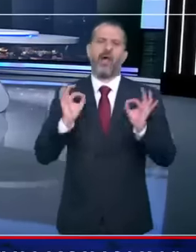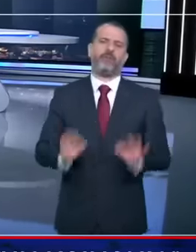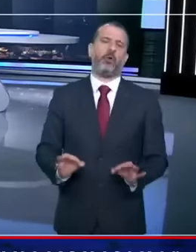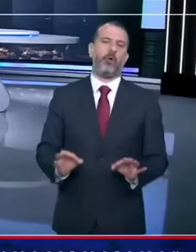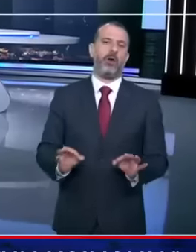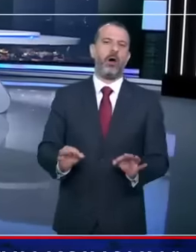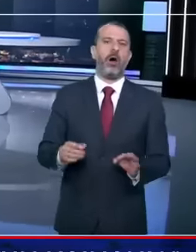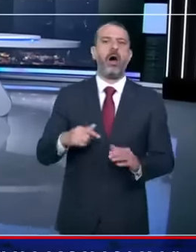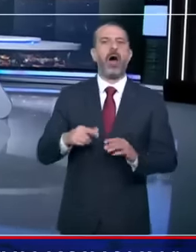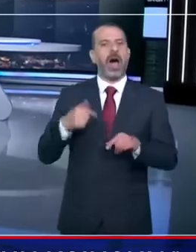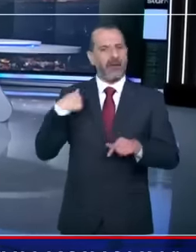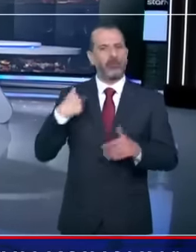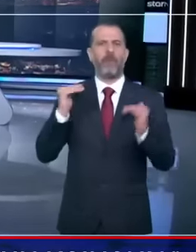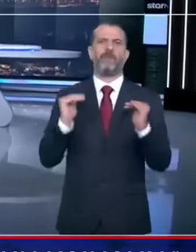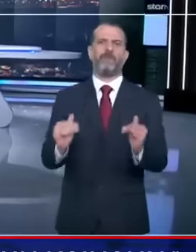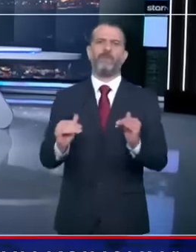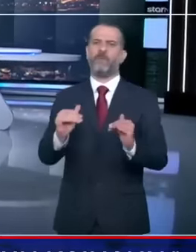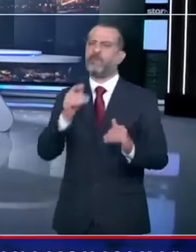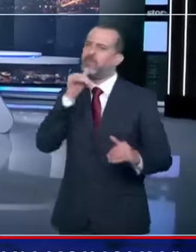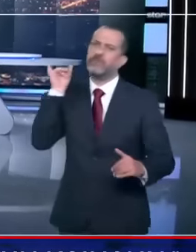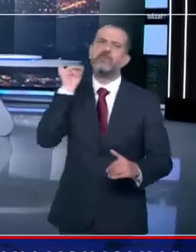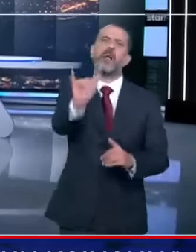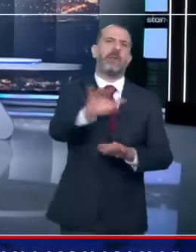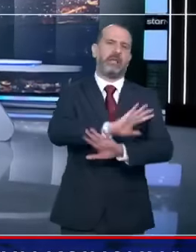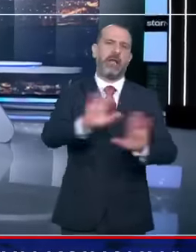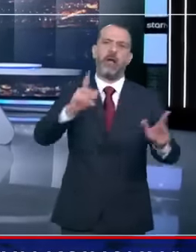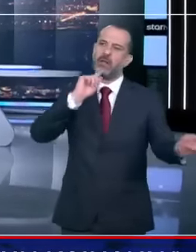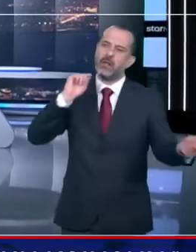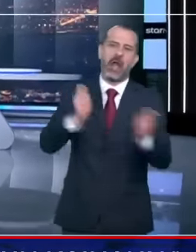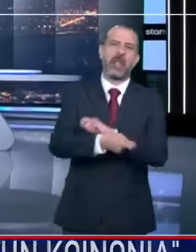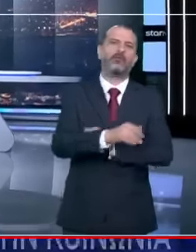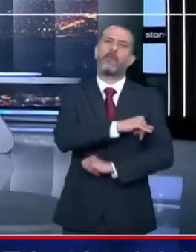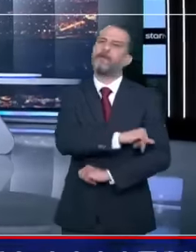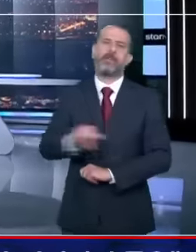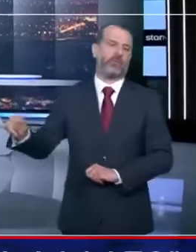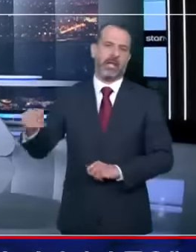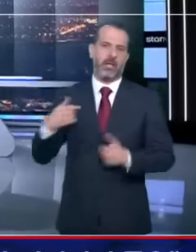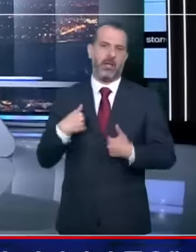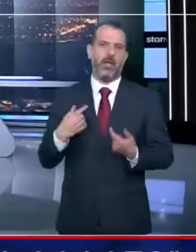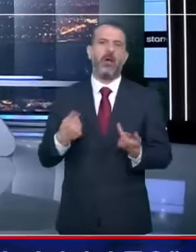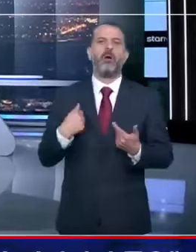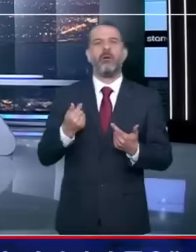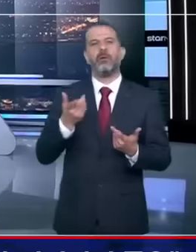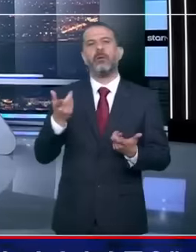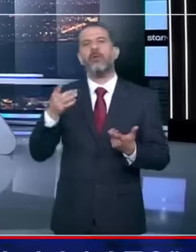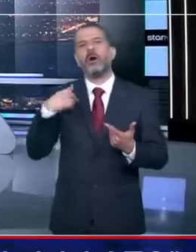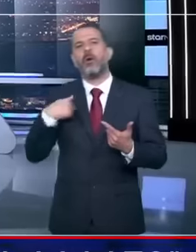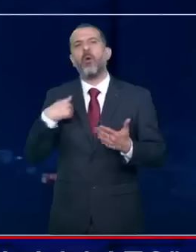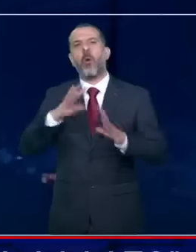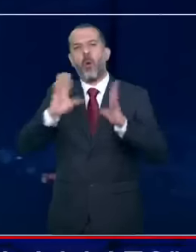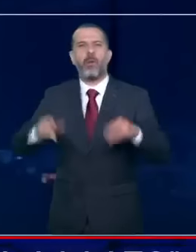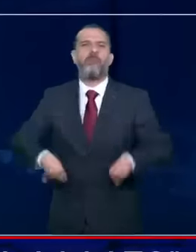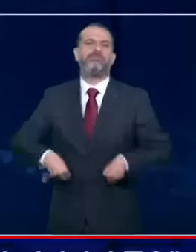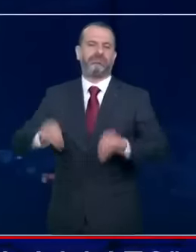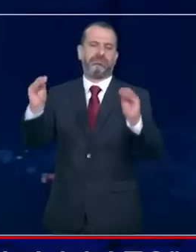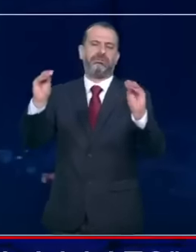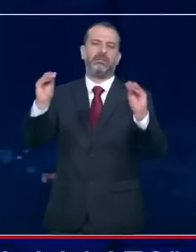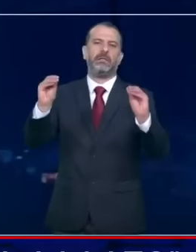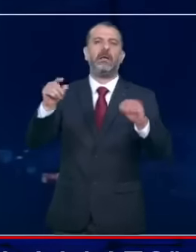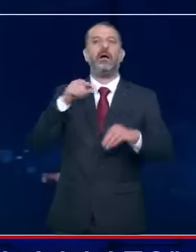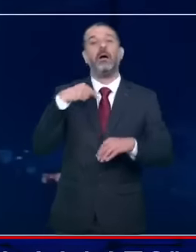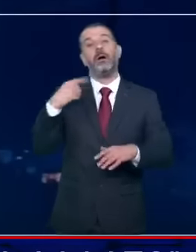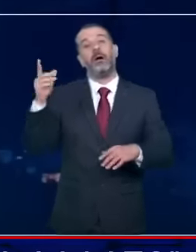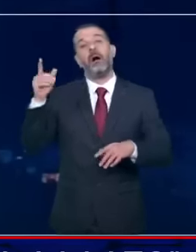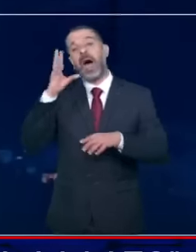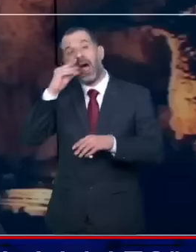αλλά και ότι αυτό θα μείνει για πάντα. Ότι δεν πρόκειται να αλλάξω και δεν πρόκειται να προδώσω ποτέ. Και ο κύριος Χαρίτσης σας κατηγορούν για